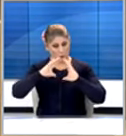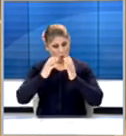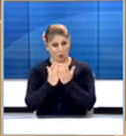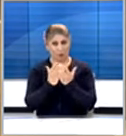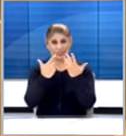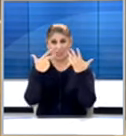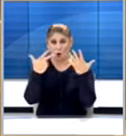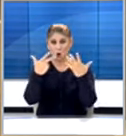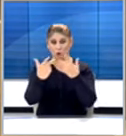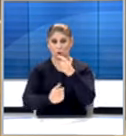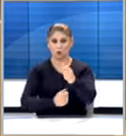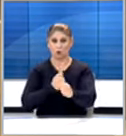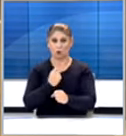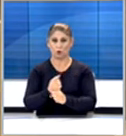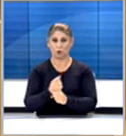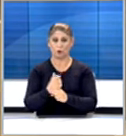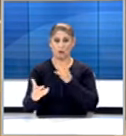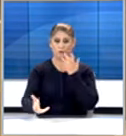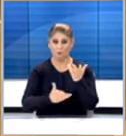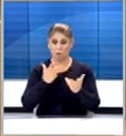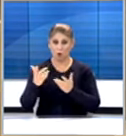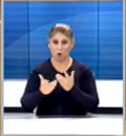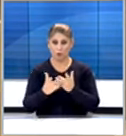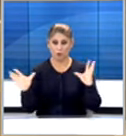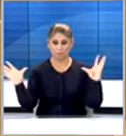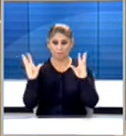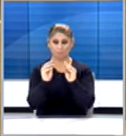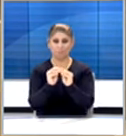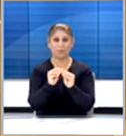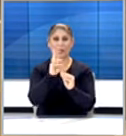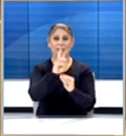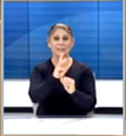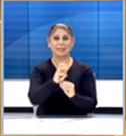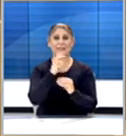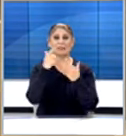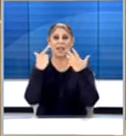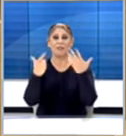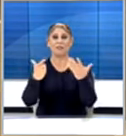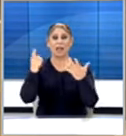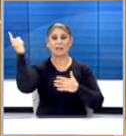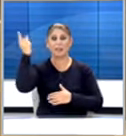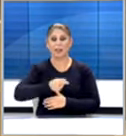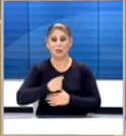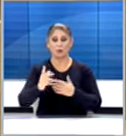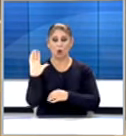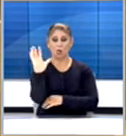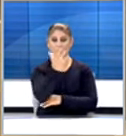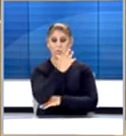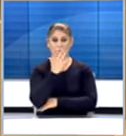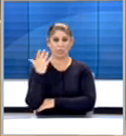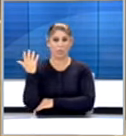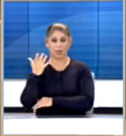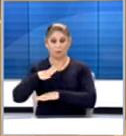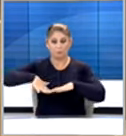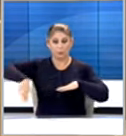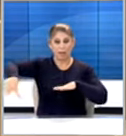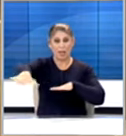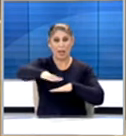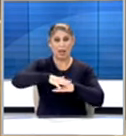8 χρόνια έχει καεί συνολικά το 37% των δασικών εκτάσεων της Αττικής.